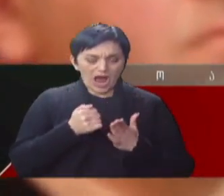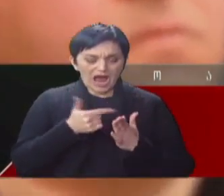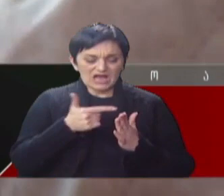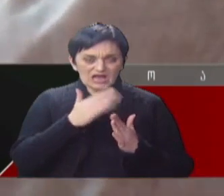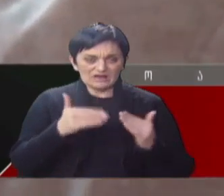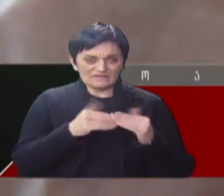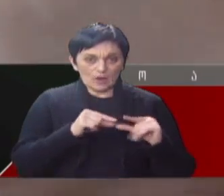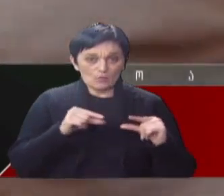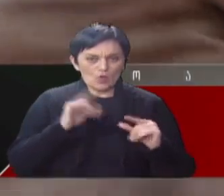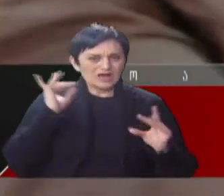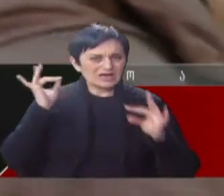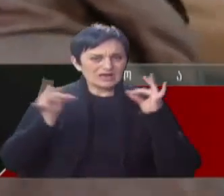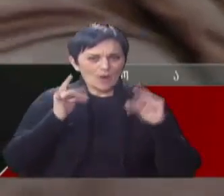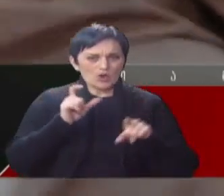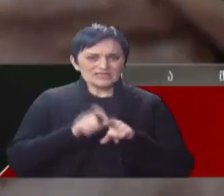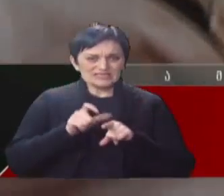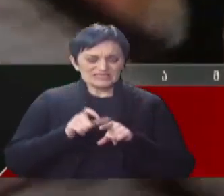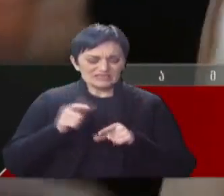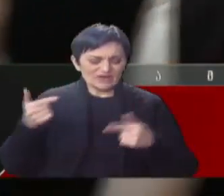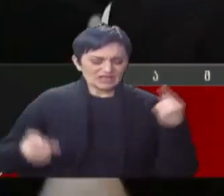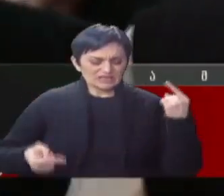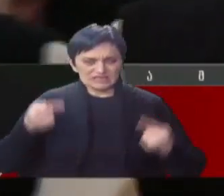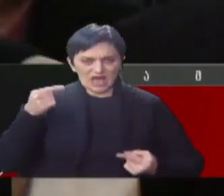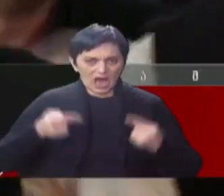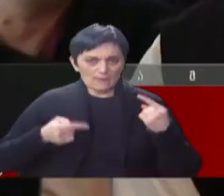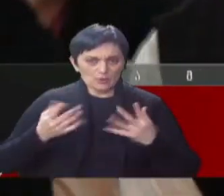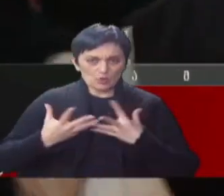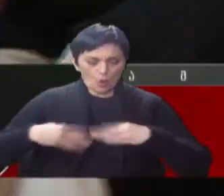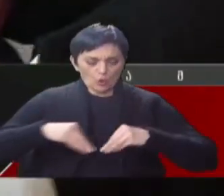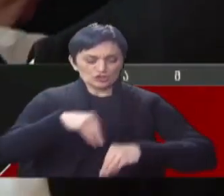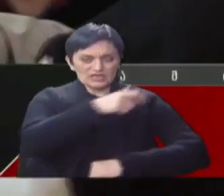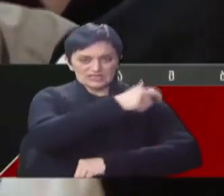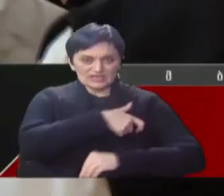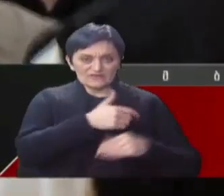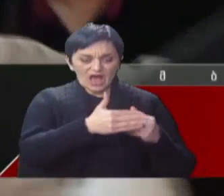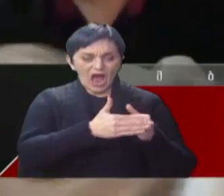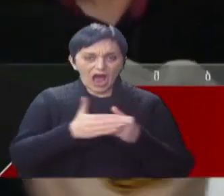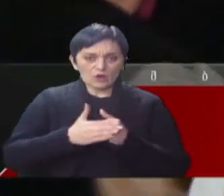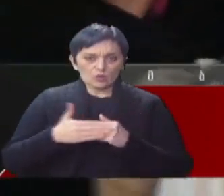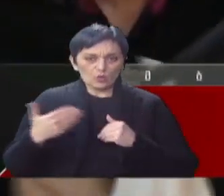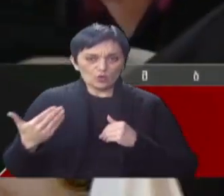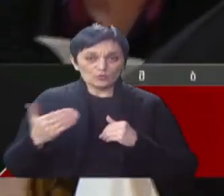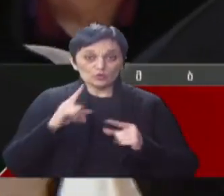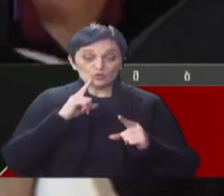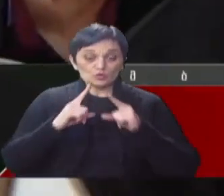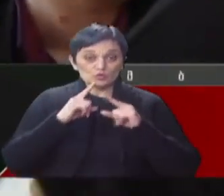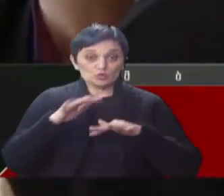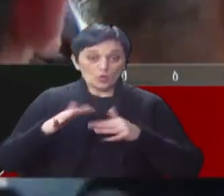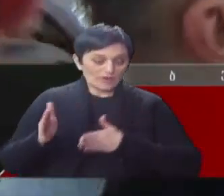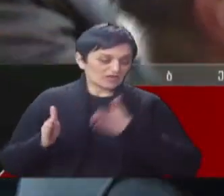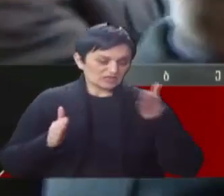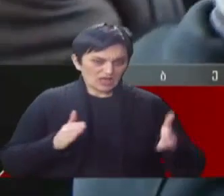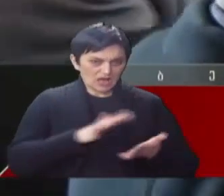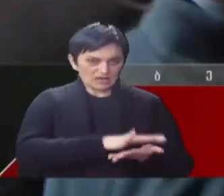punctă. Maurii de sitcoieri de apă respire, babceau de bulevis, ojahis, eurebis, da, ahloblebis, mhridan, stomata, dar bazis,